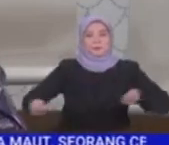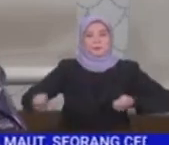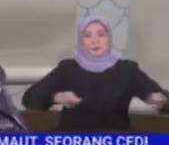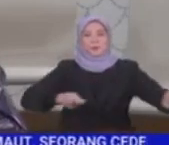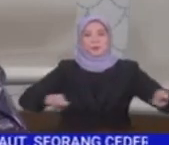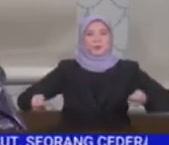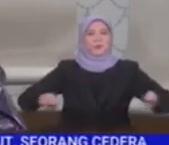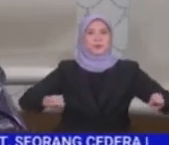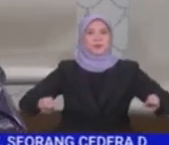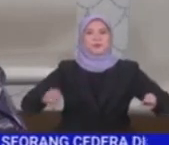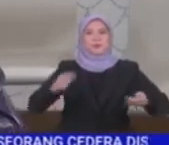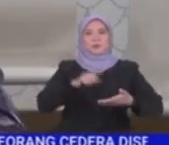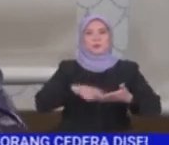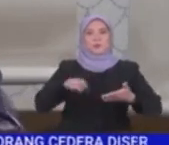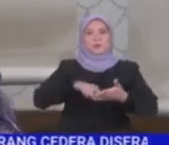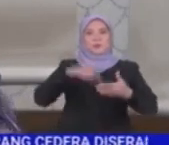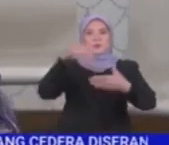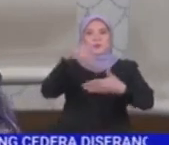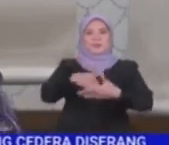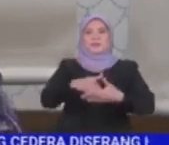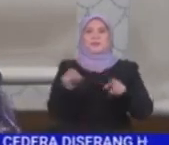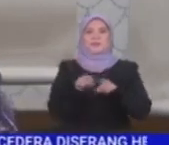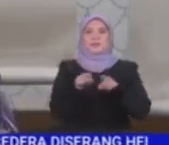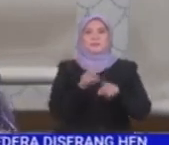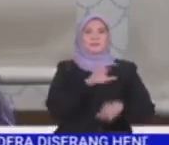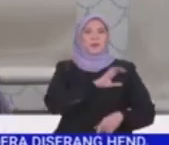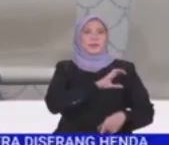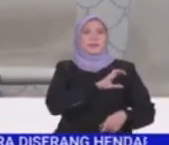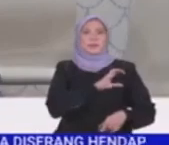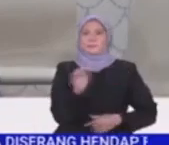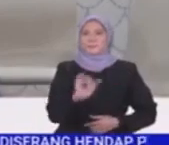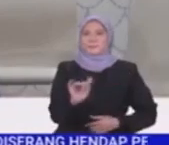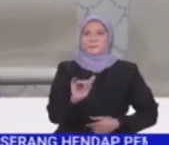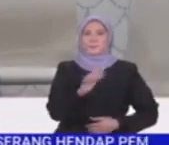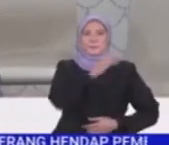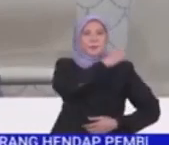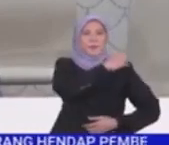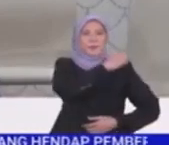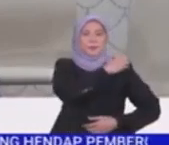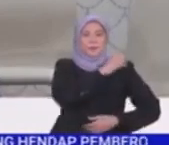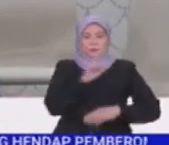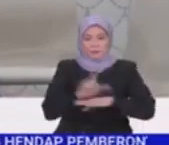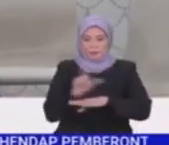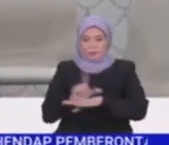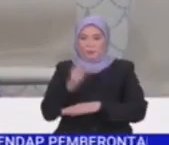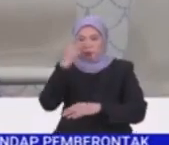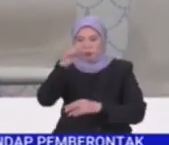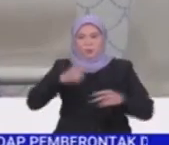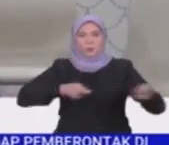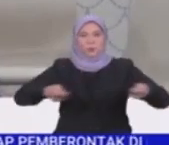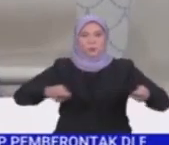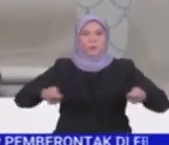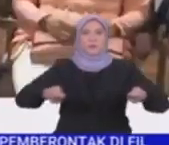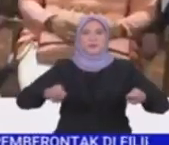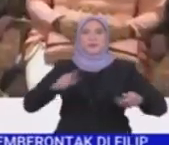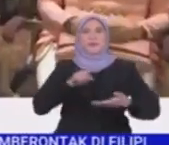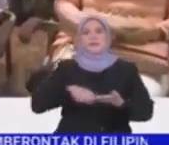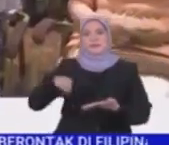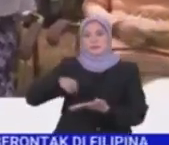mengawalkan pemilihan. Macam polis juga. Macam polis macam tu lah. Pegawai-pegawai dilatih untuk mengawal. Pengundian